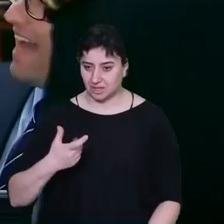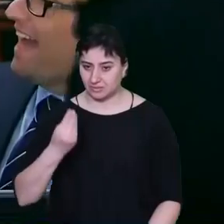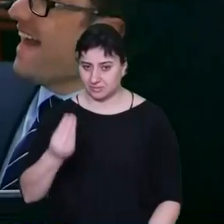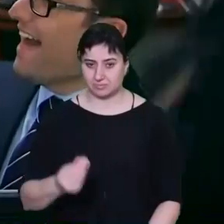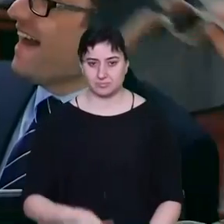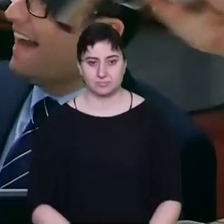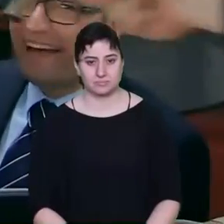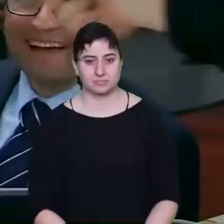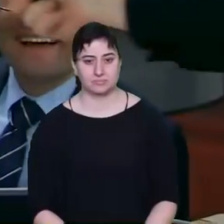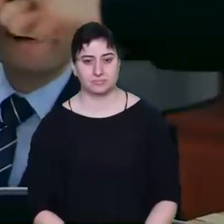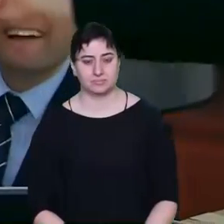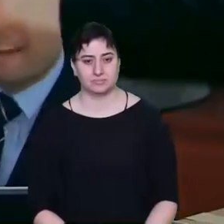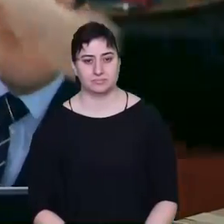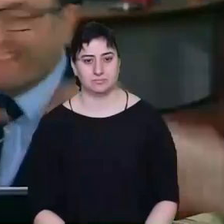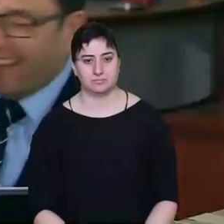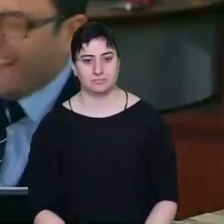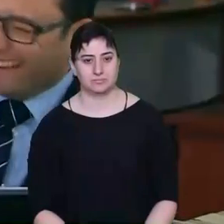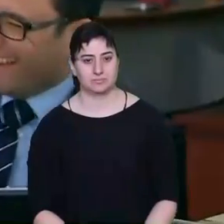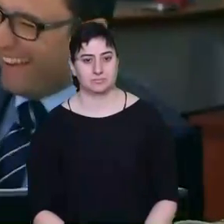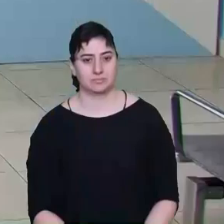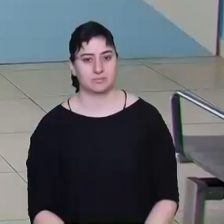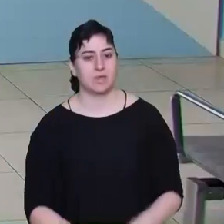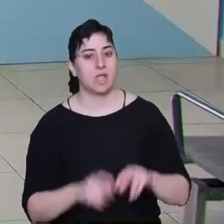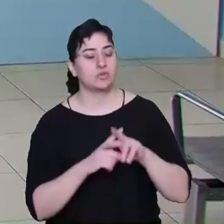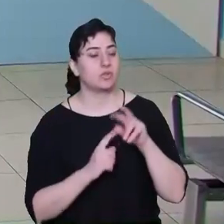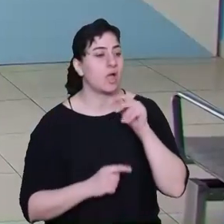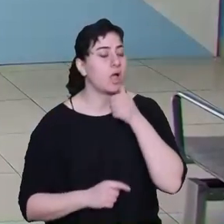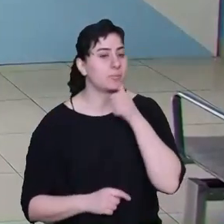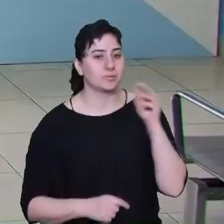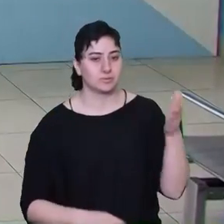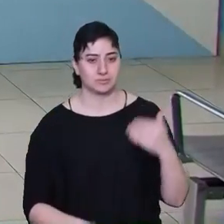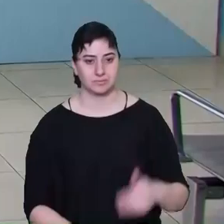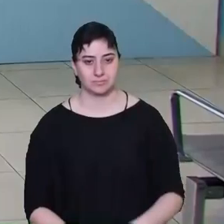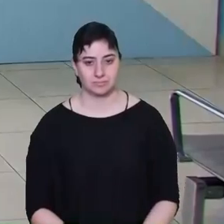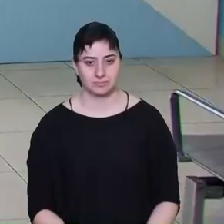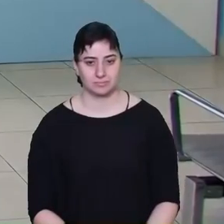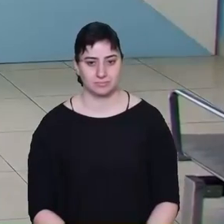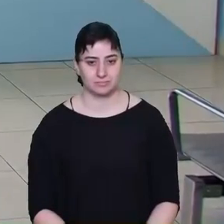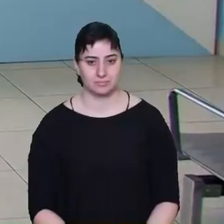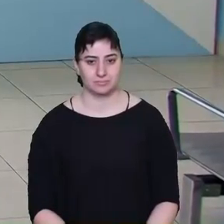Bey. Silahını çıkarıp Nurhan'a verdi. Haydi abi. Gel.